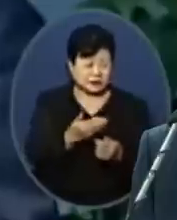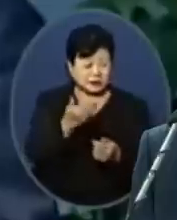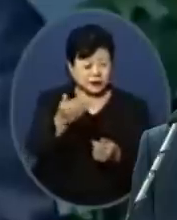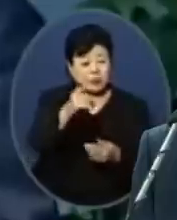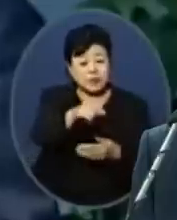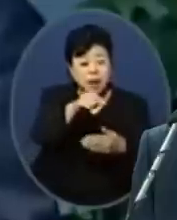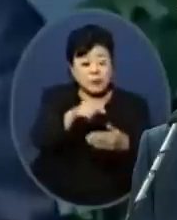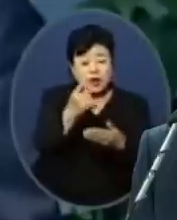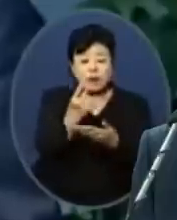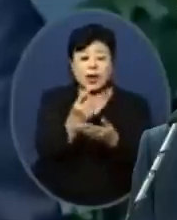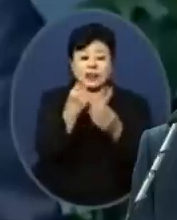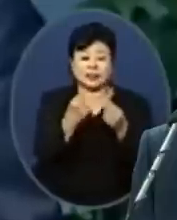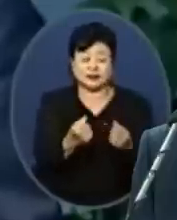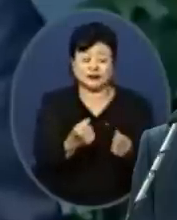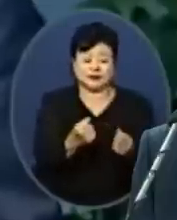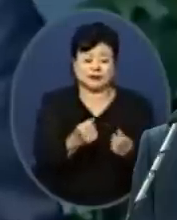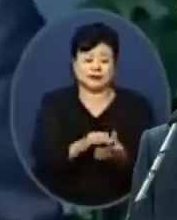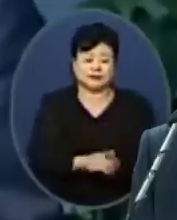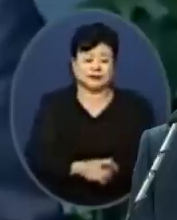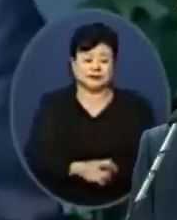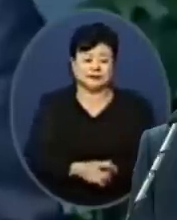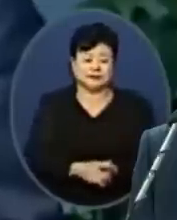여러분 마음속에 와 계시고